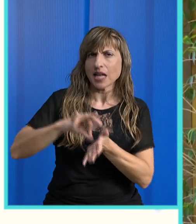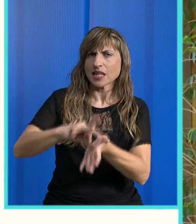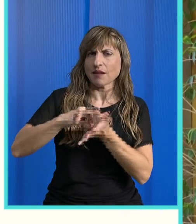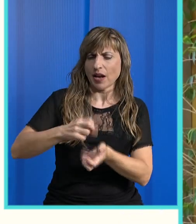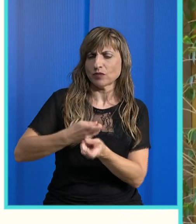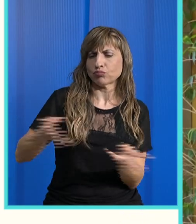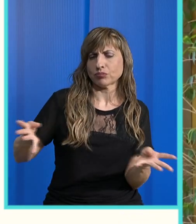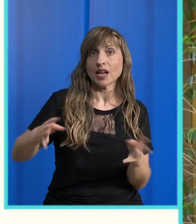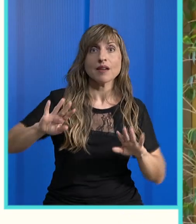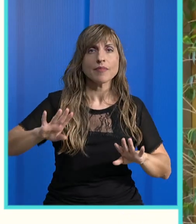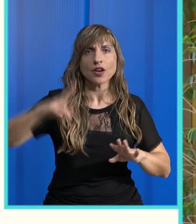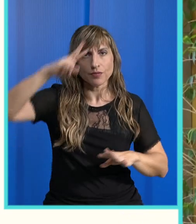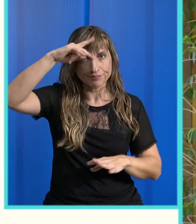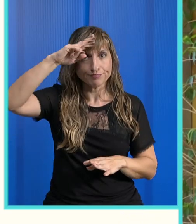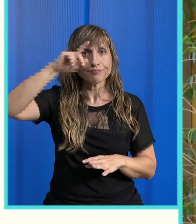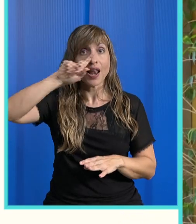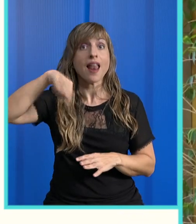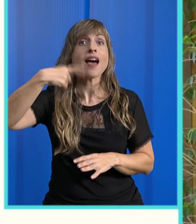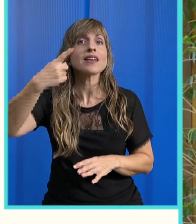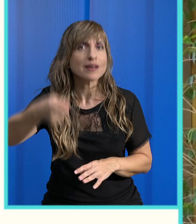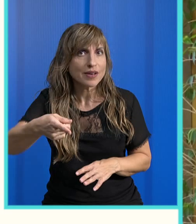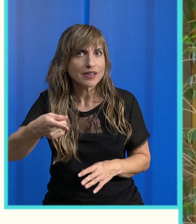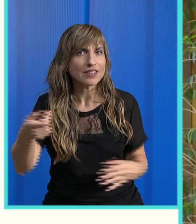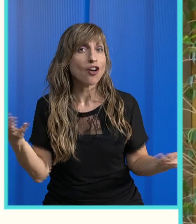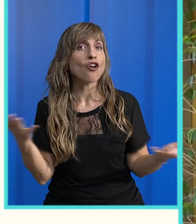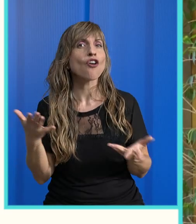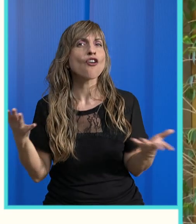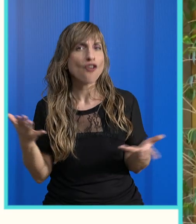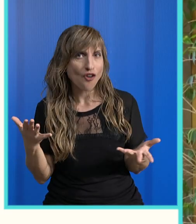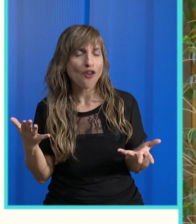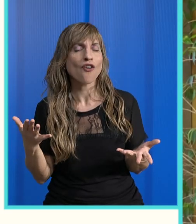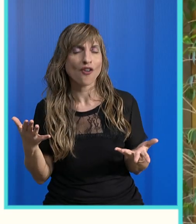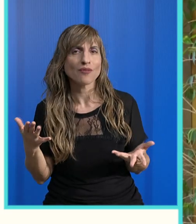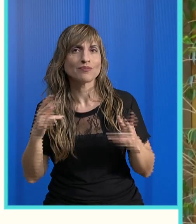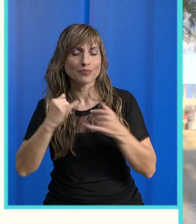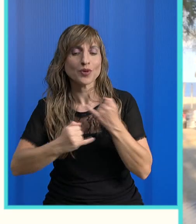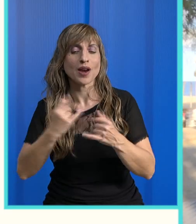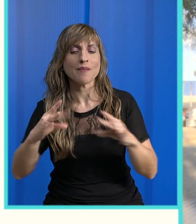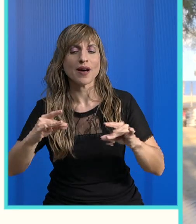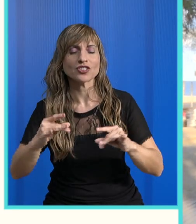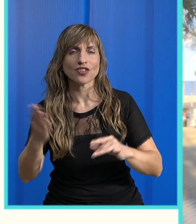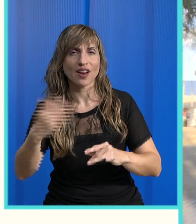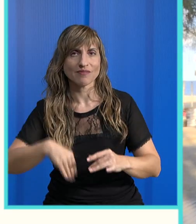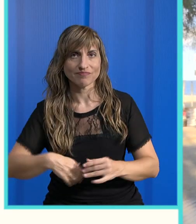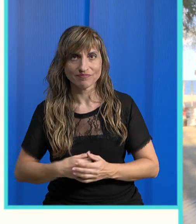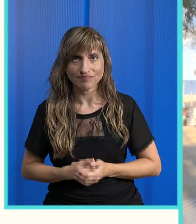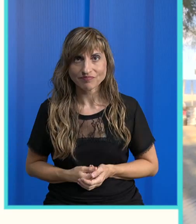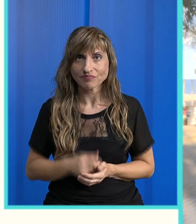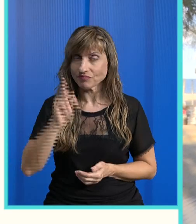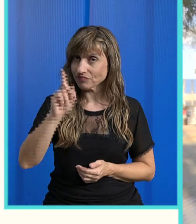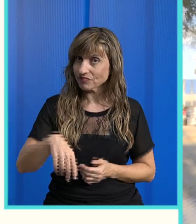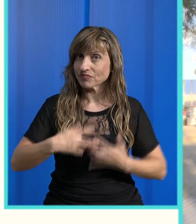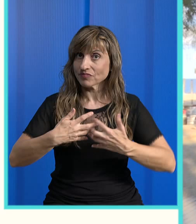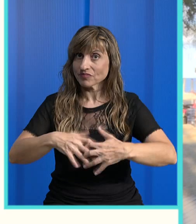però hi preocupació que ara l'any que ve com entombarem aquest problema de la manca de sorra. EGEA també proposa repensar el